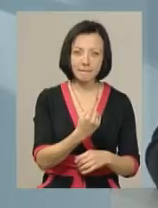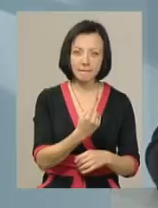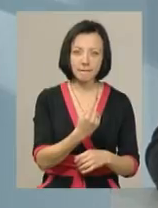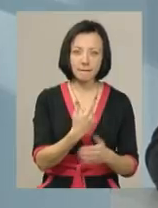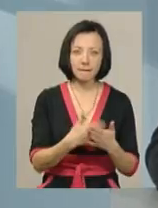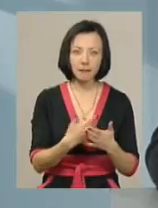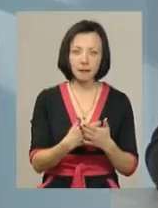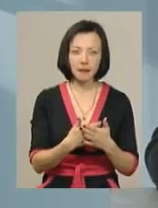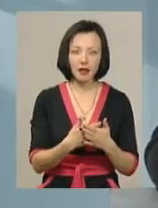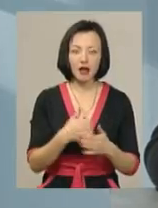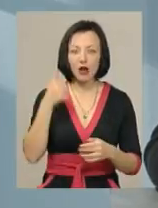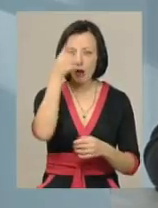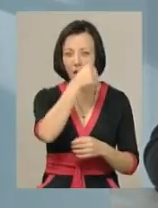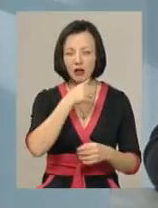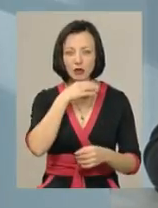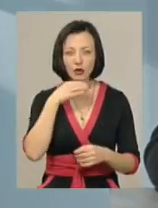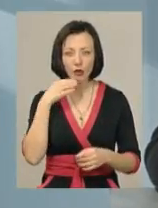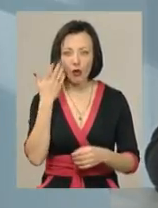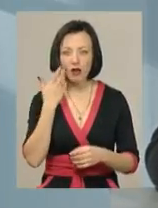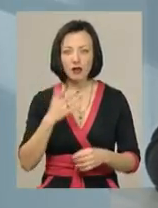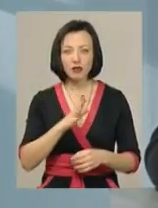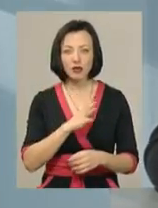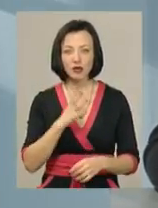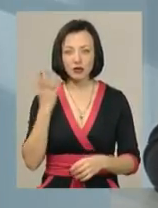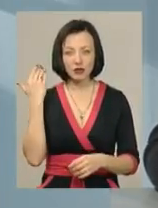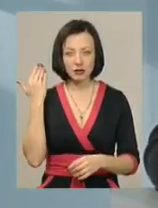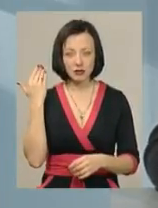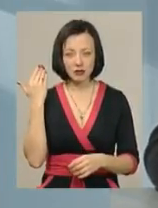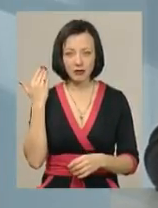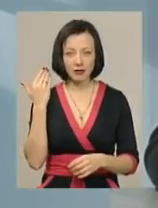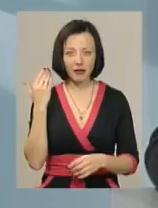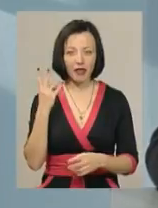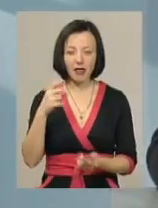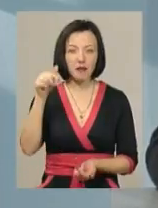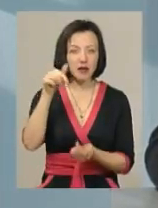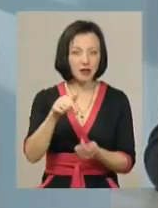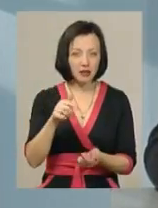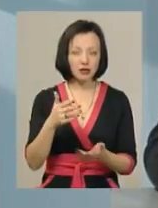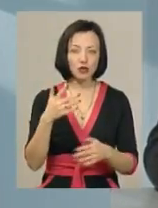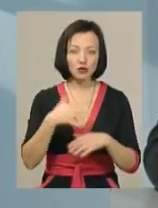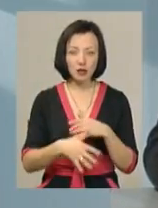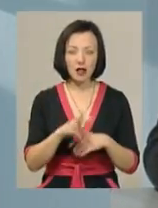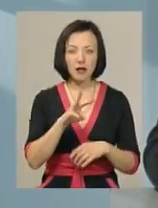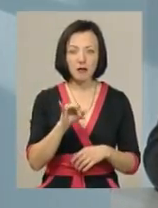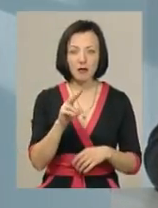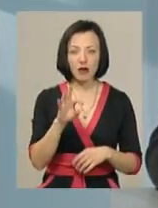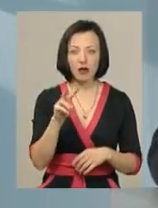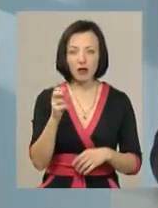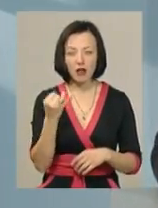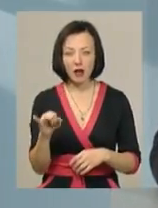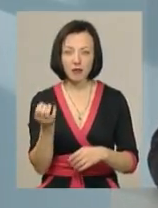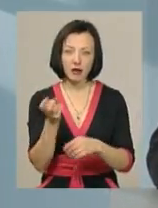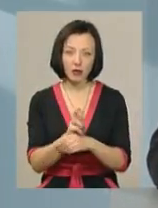якби роками навіть тоді коли це було якби не зовсім прийнято розуміла що Микола приходить от